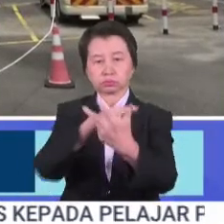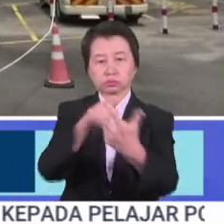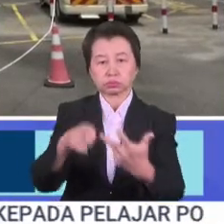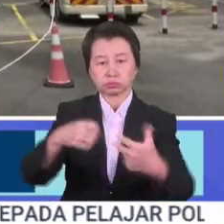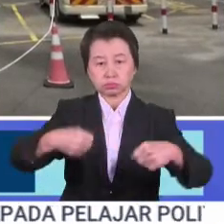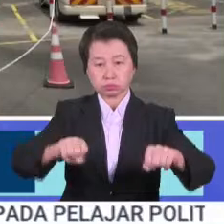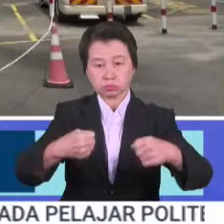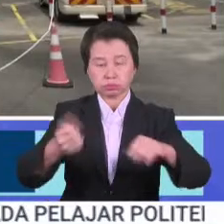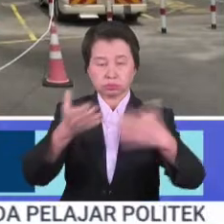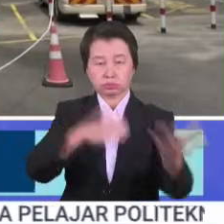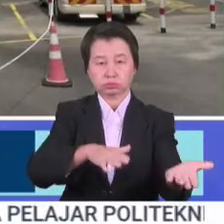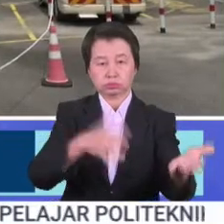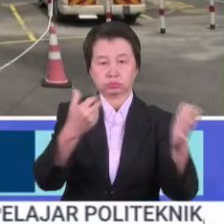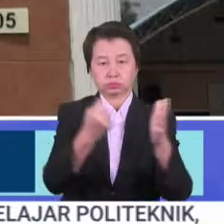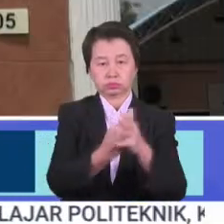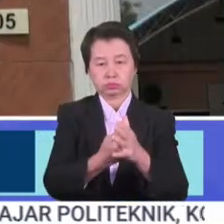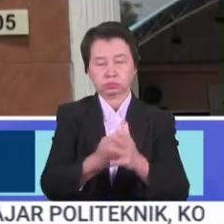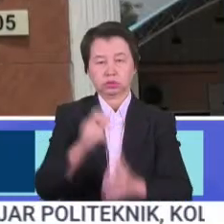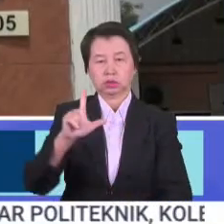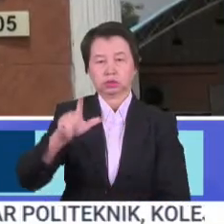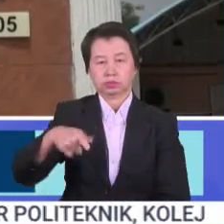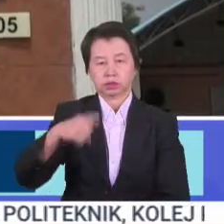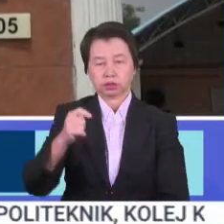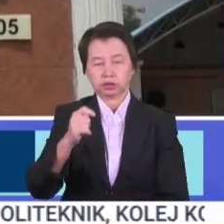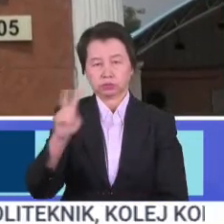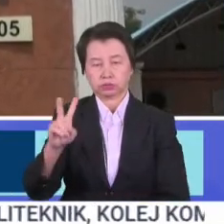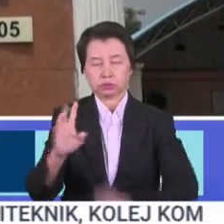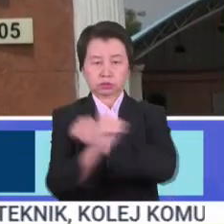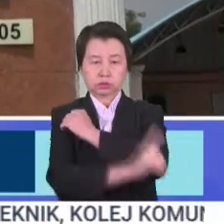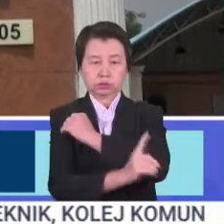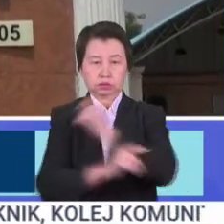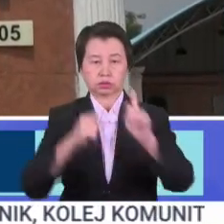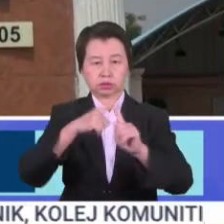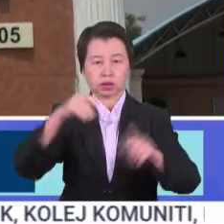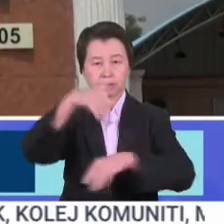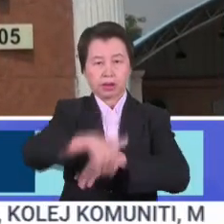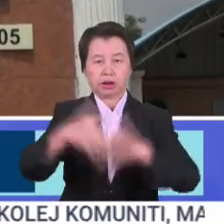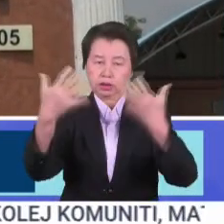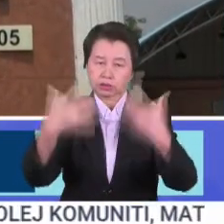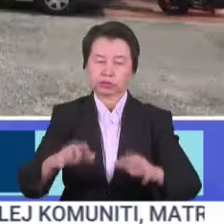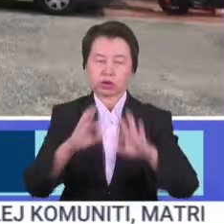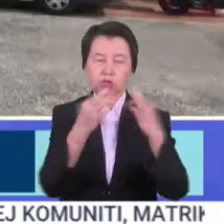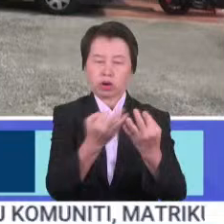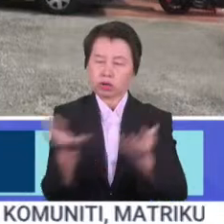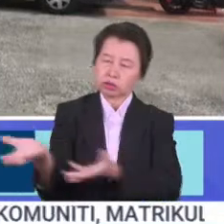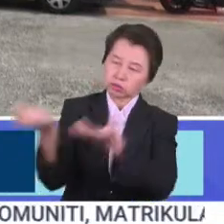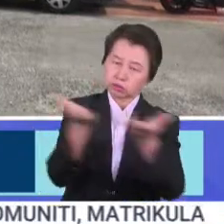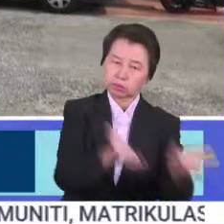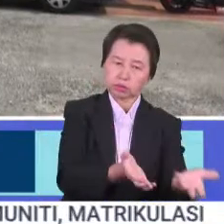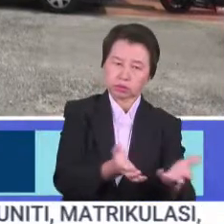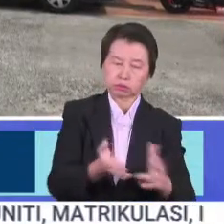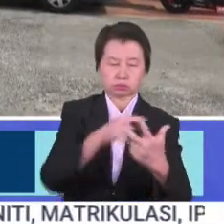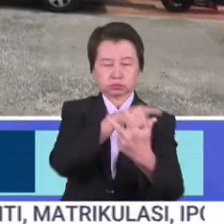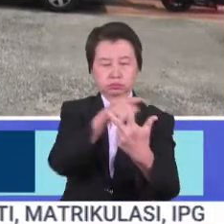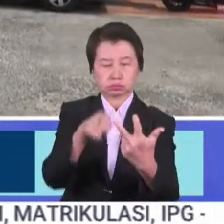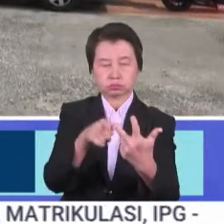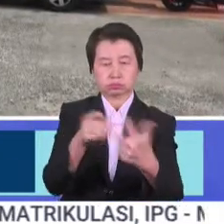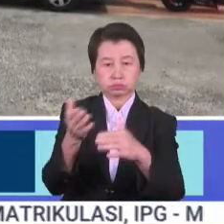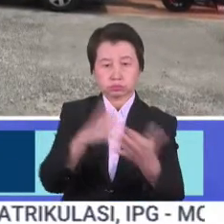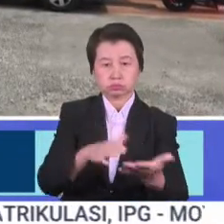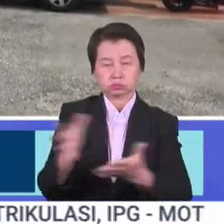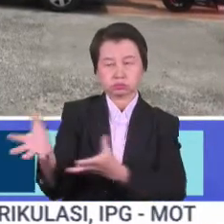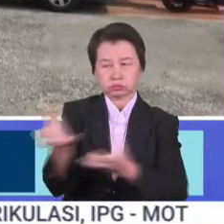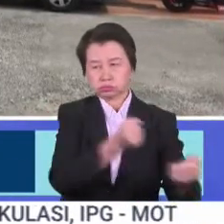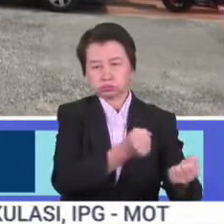penunggang motosikal yang maut dalam nahas di LPT2 dekat Dungun tengah malam tadi telah dituntut keluarga. Jenazah ketiga-tiga mangsa dituntut